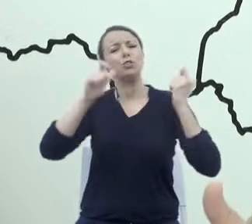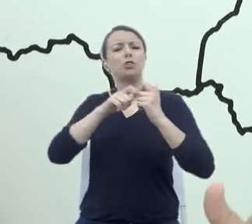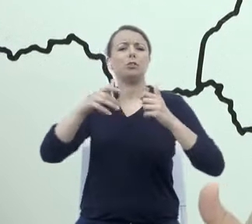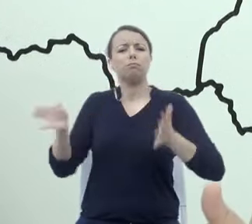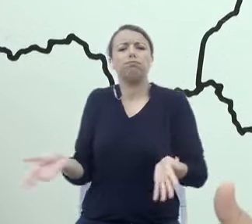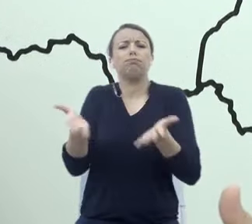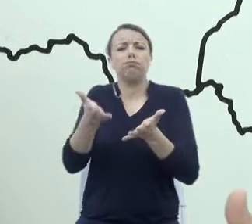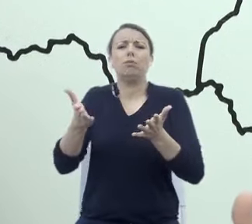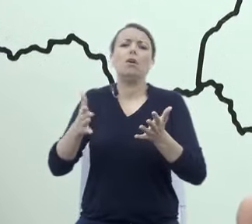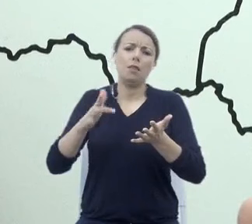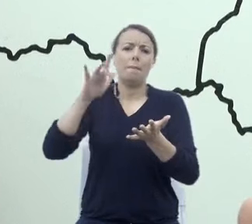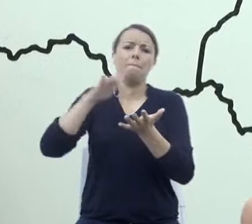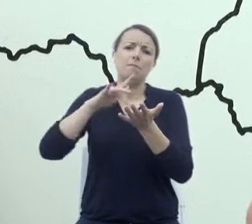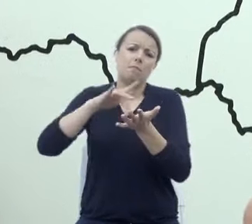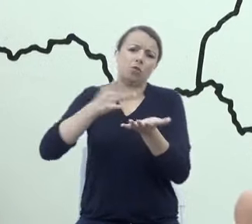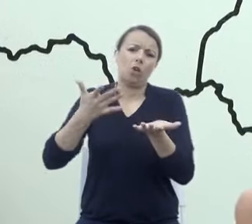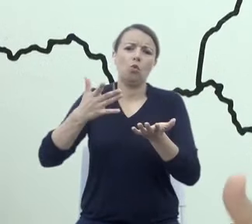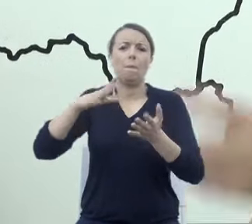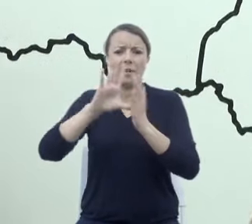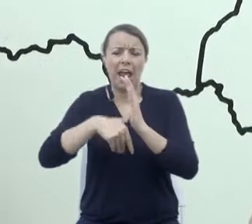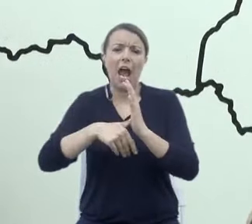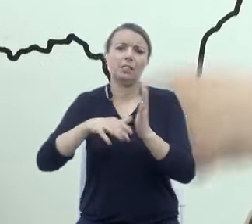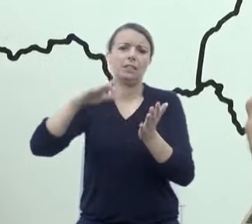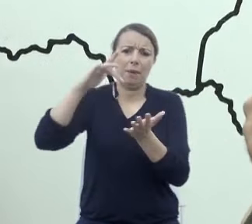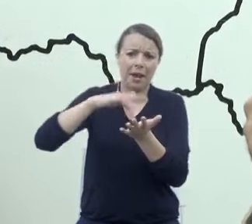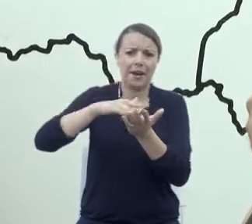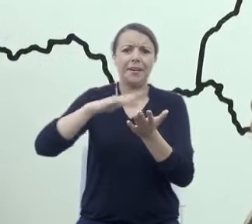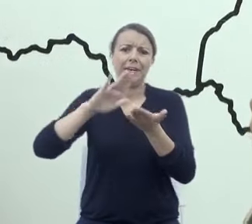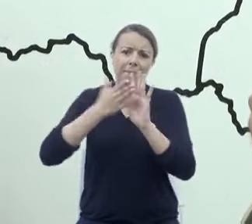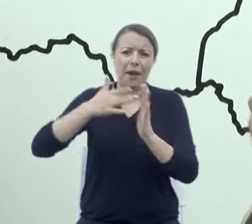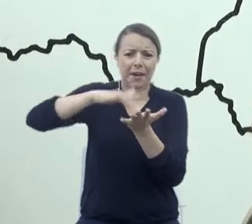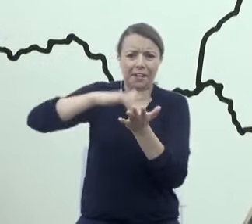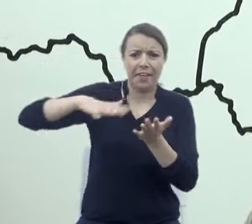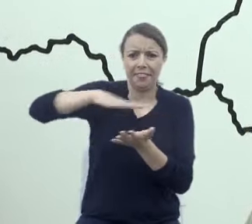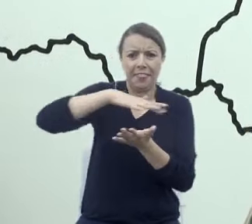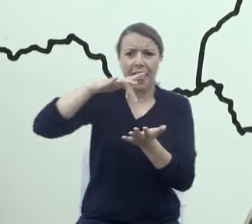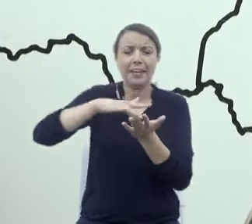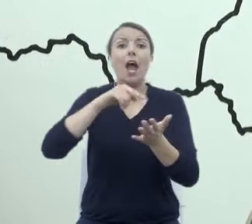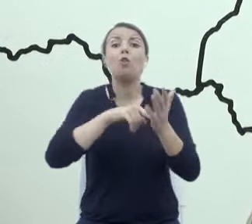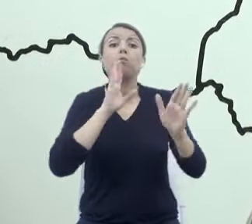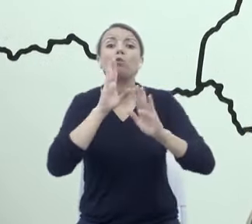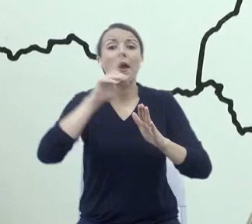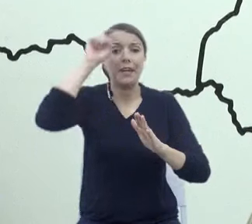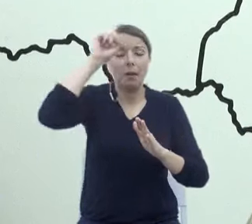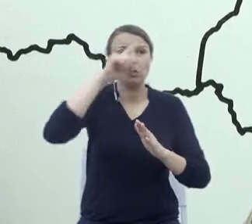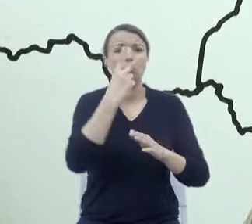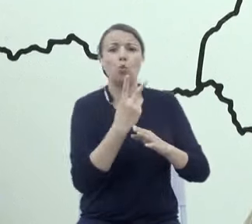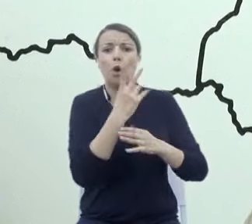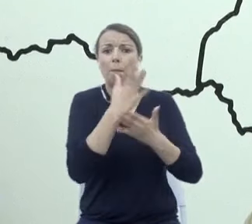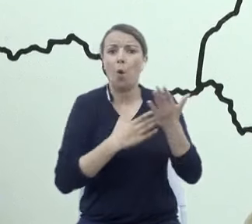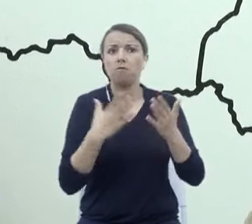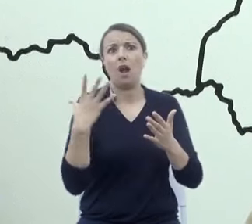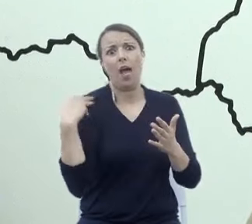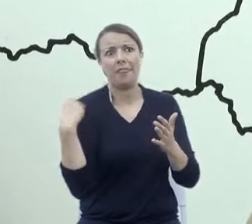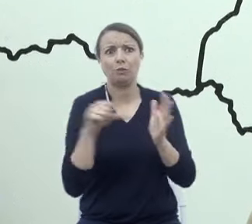gdzie nakazano, zresztą wzorem stosowanym w Niemczech w drugiej połowie lat 30.,